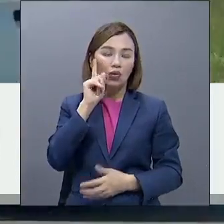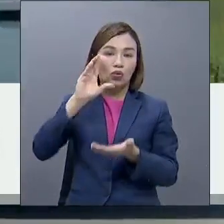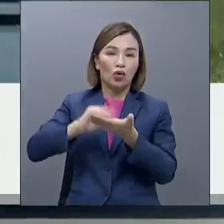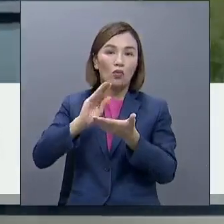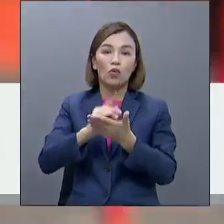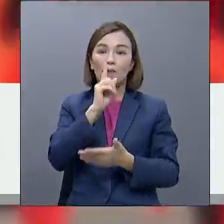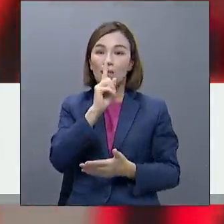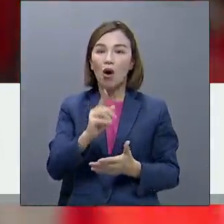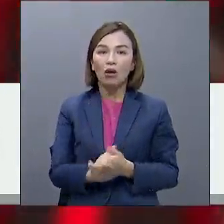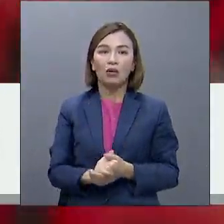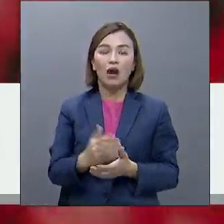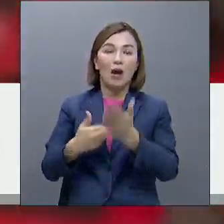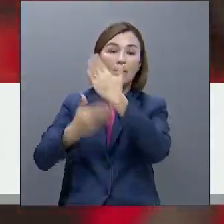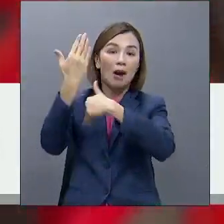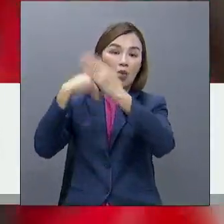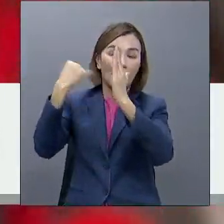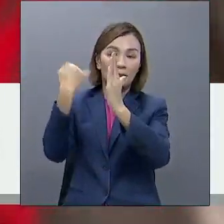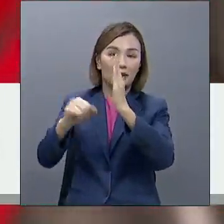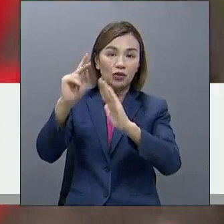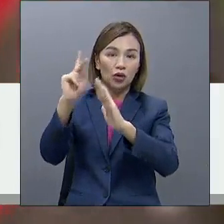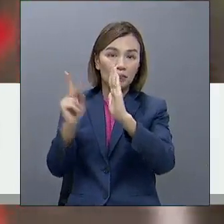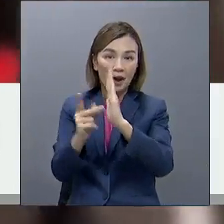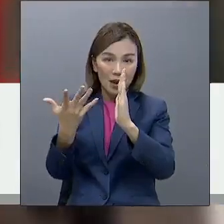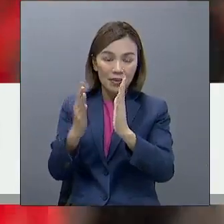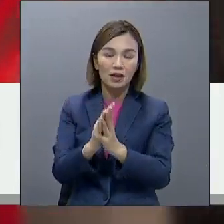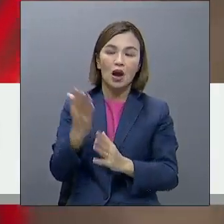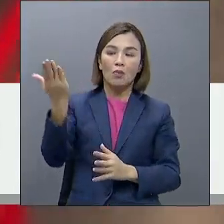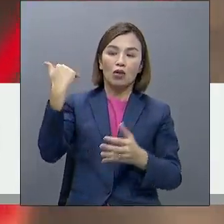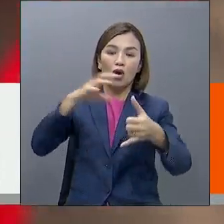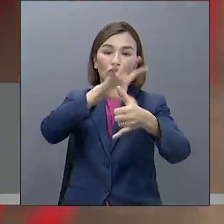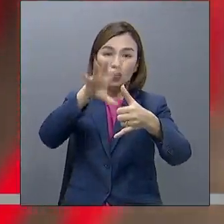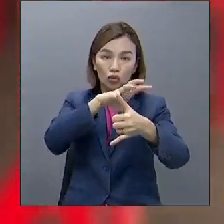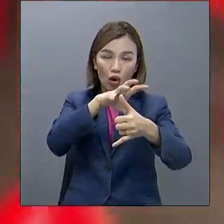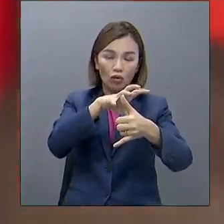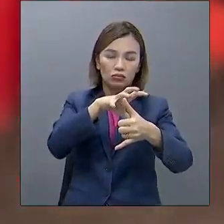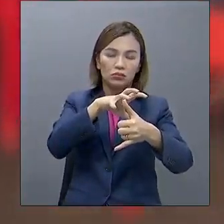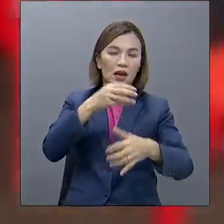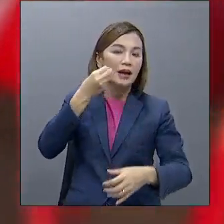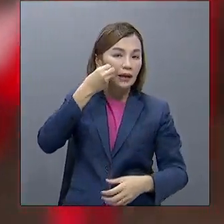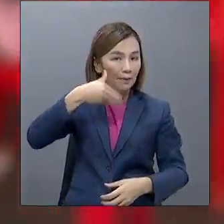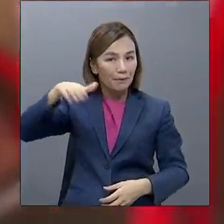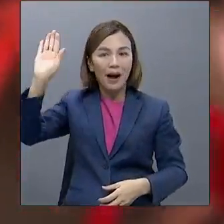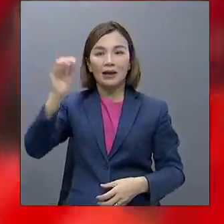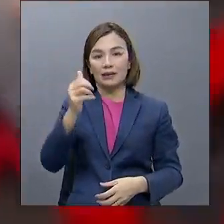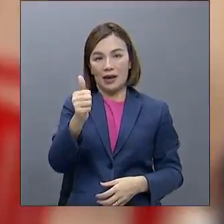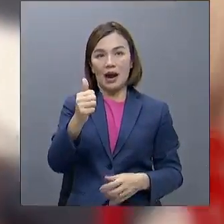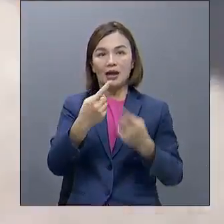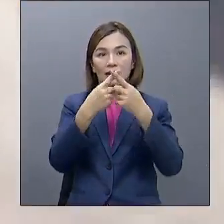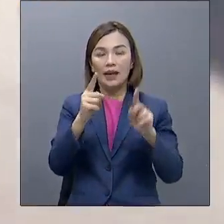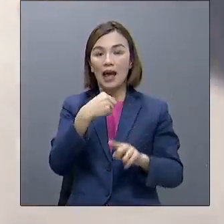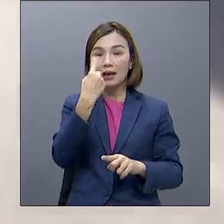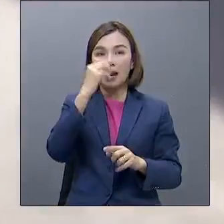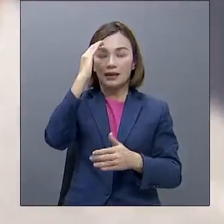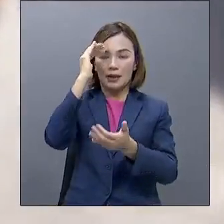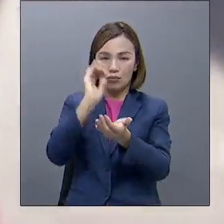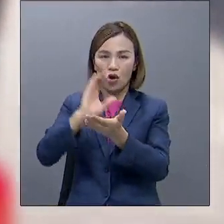แล้วไม่มีประวัติต้องคดีหรือว่าถูกหลอกลวงสามารถจะเดินทางกลับภูมิลำเนาได้เลยครับแต่ผู้ที่ตำรวจมี